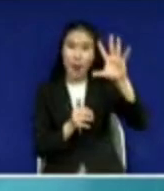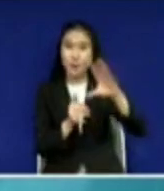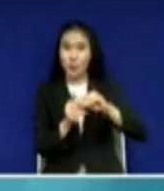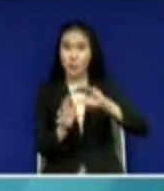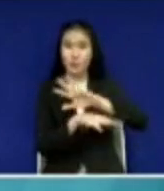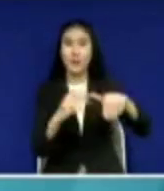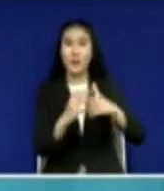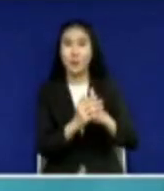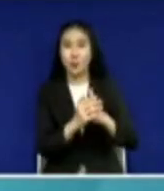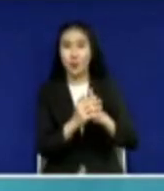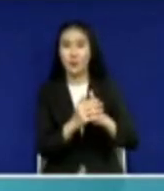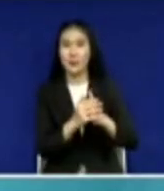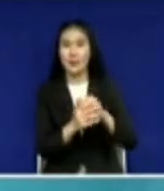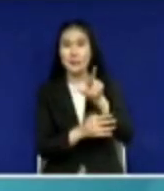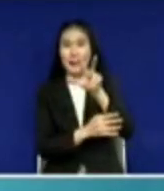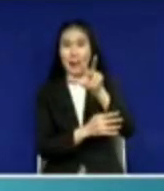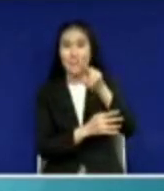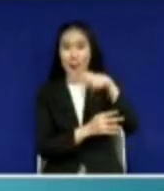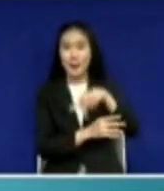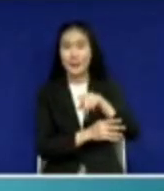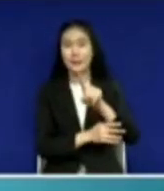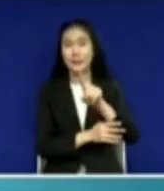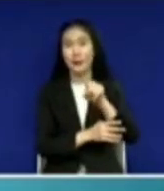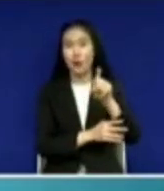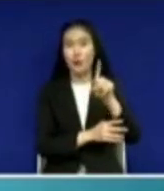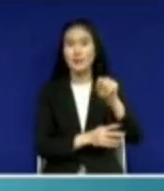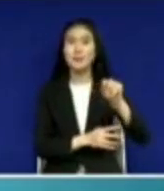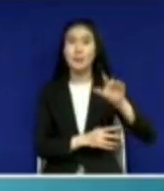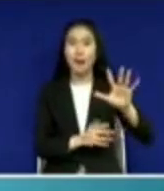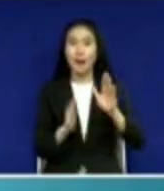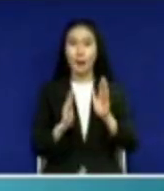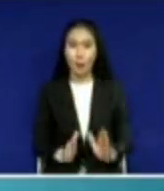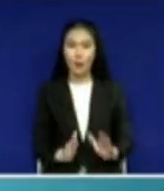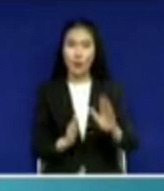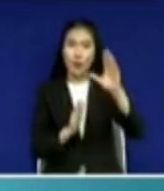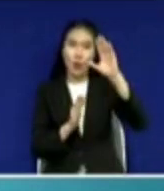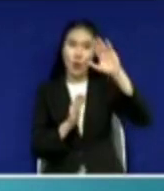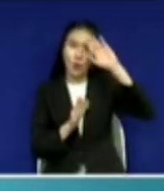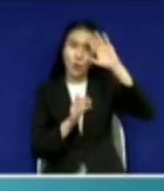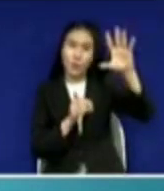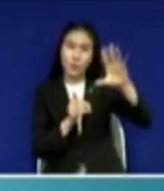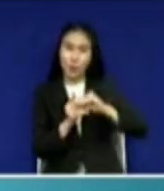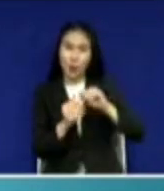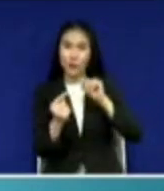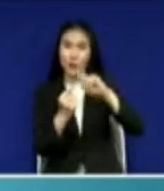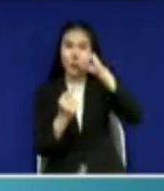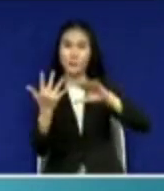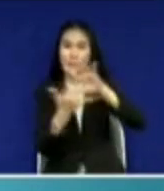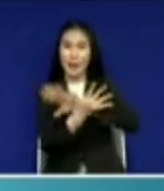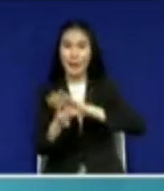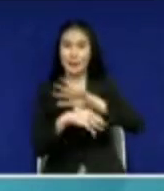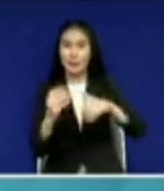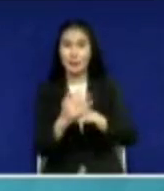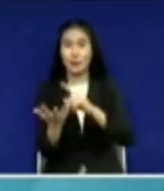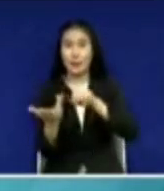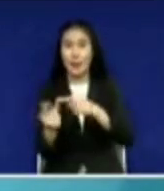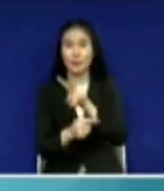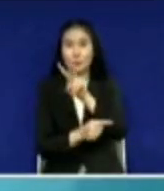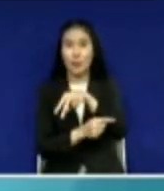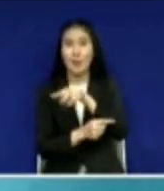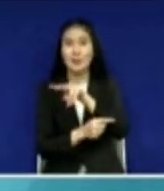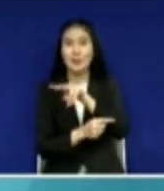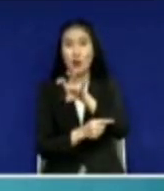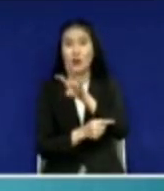งสิ้น 3,125 รายเป็นผู้ป่วยที่ติดเชื้อภายในประเทศ 2,444 ร